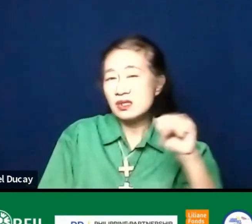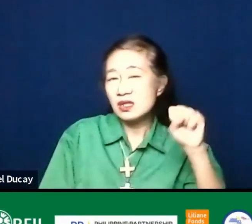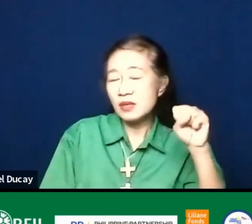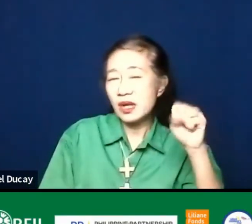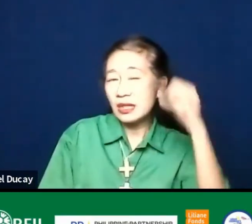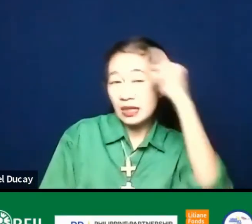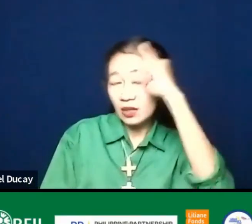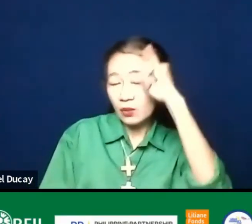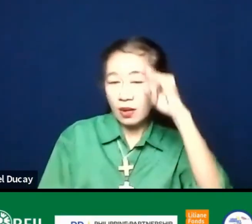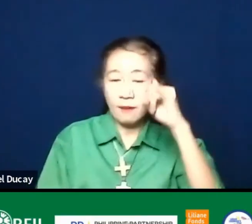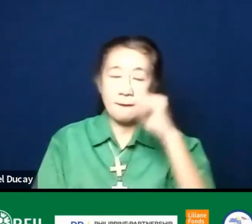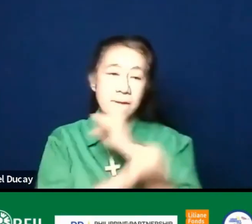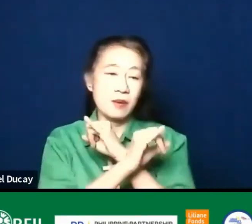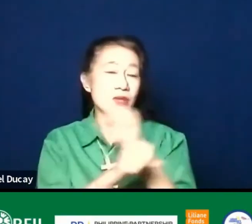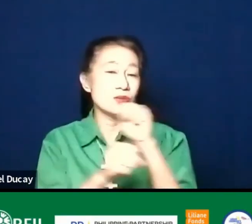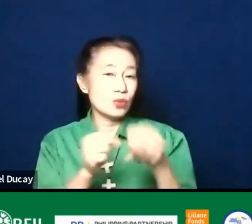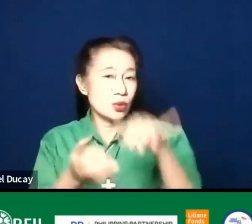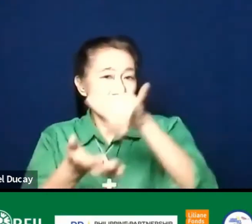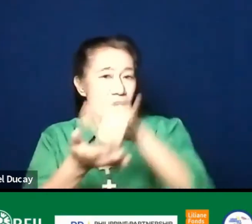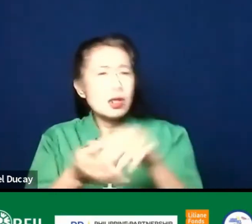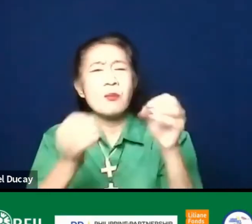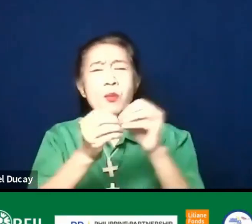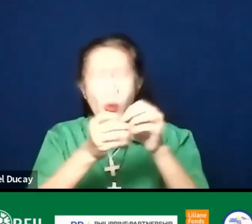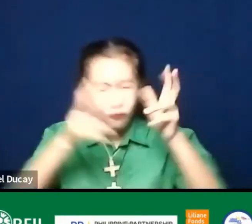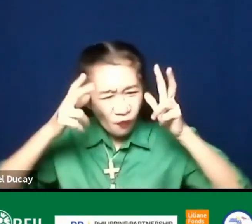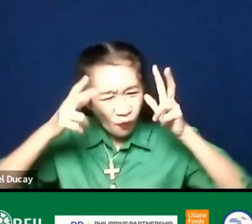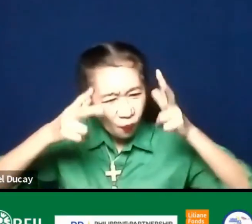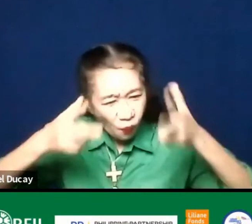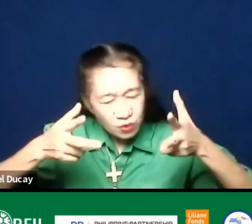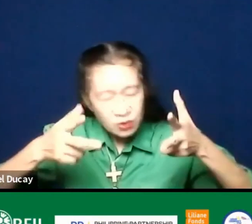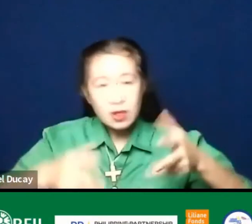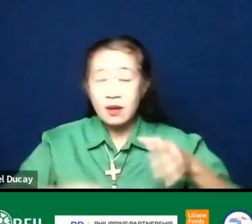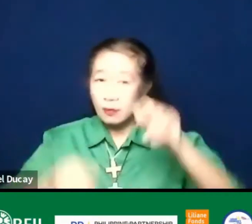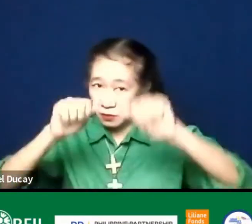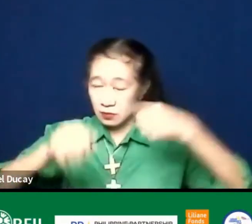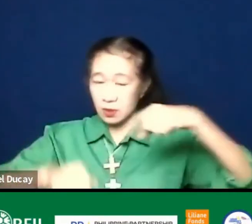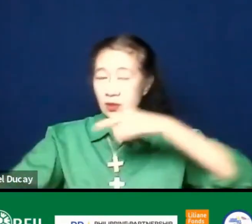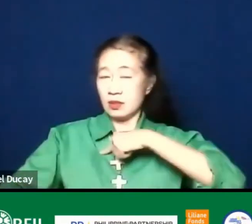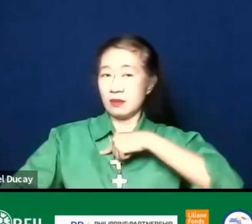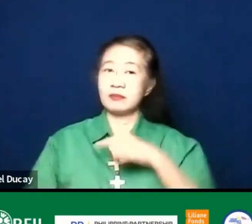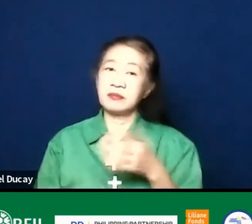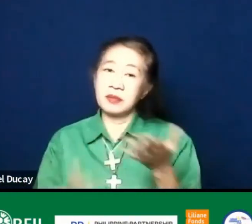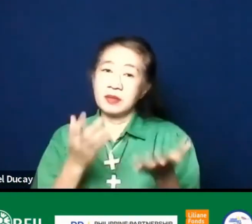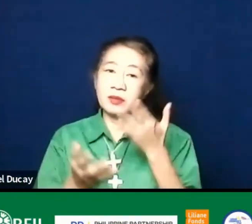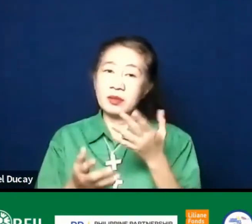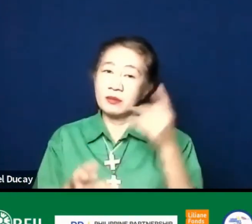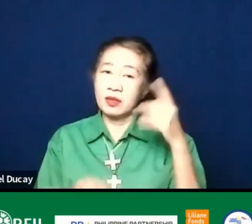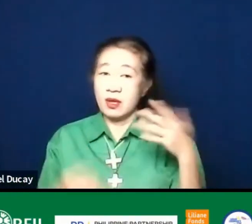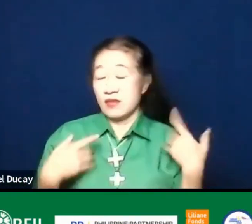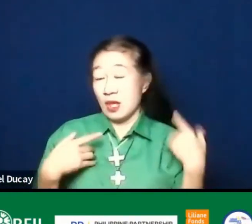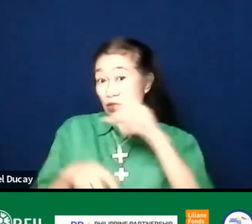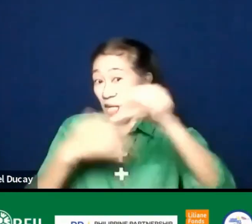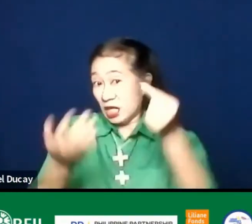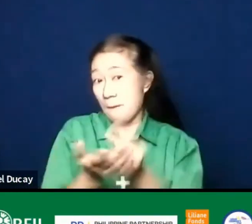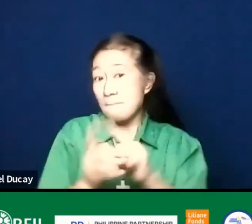impairment, para no mas focus siya. Pwede rin tayo no, siguro may general tayo, pero